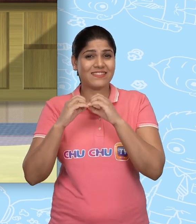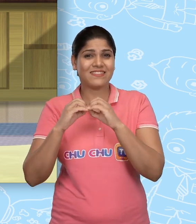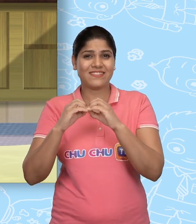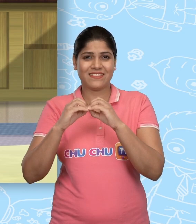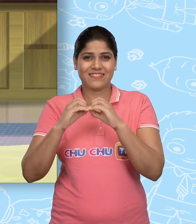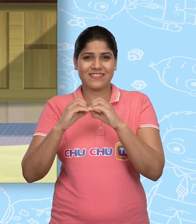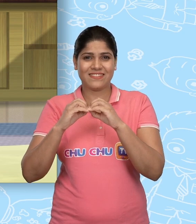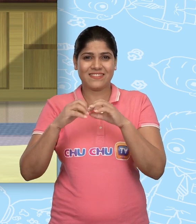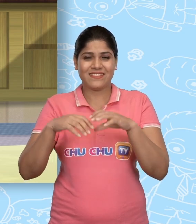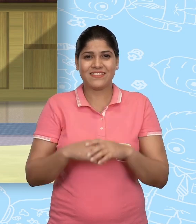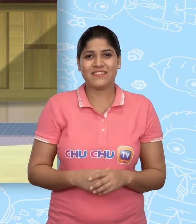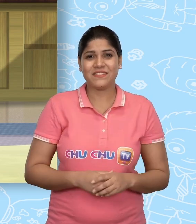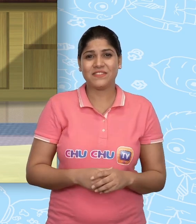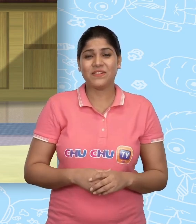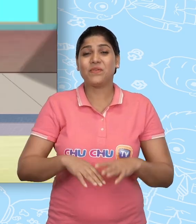बी।